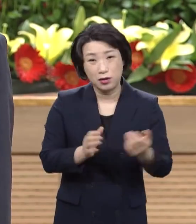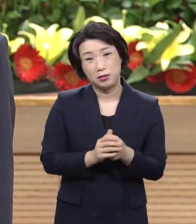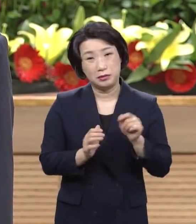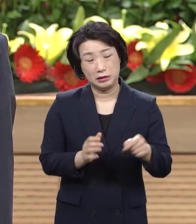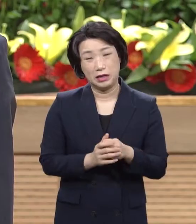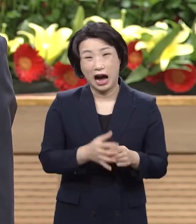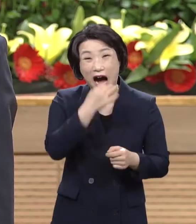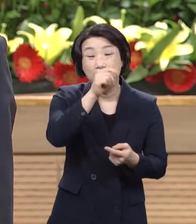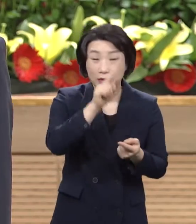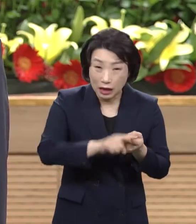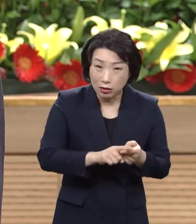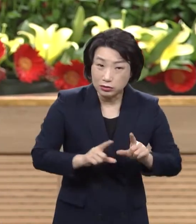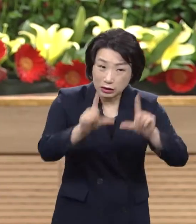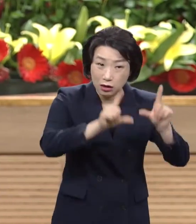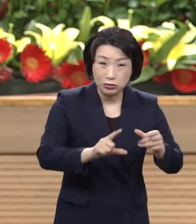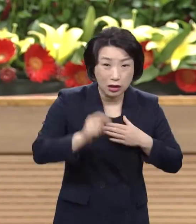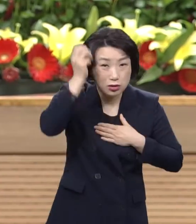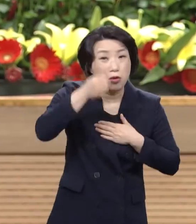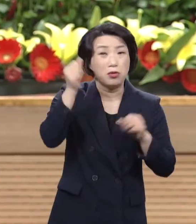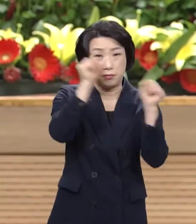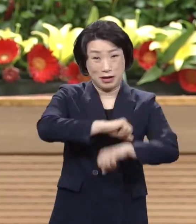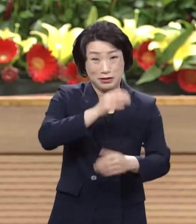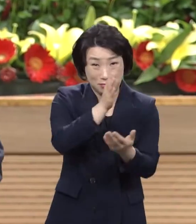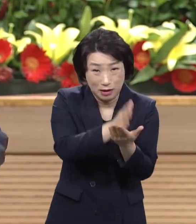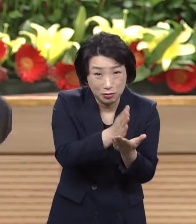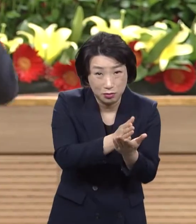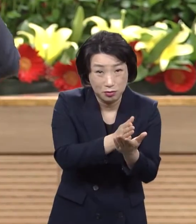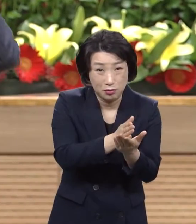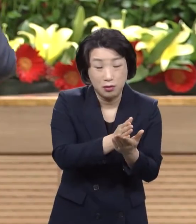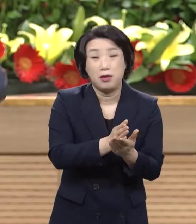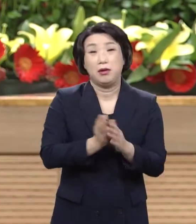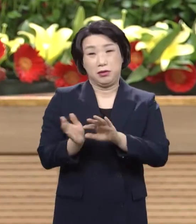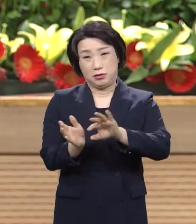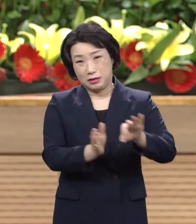정말로 정욕으로 살아 내 영혼 망하지 말고